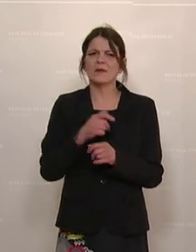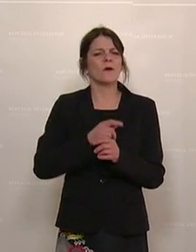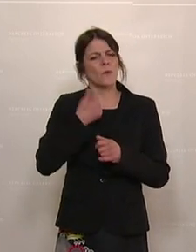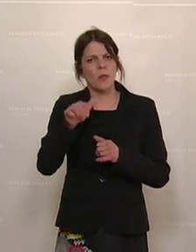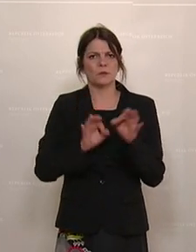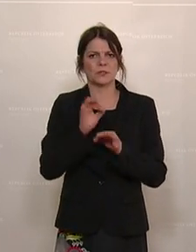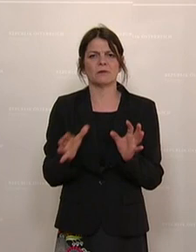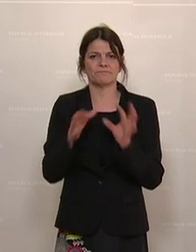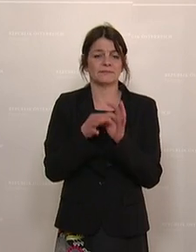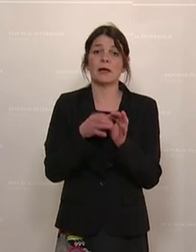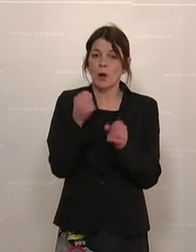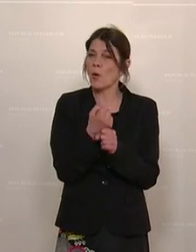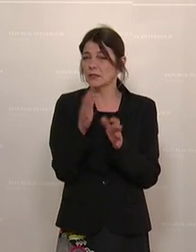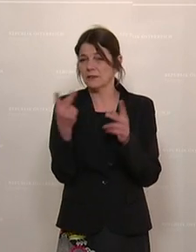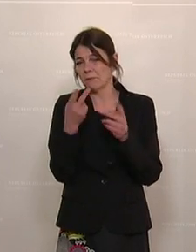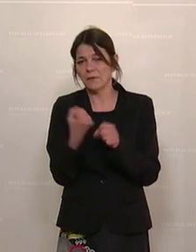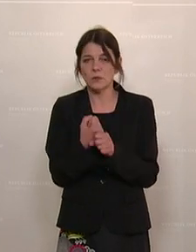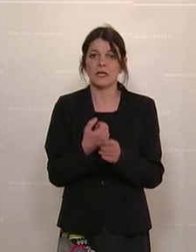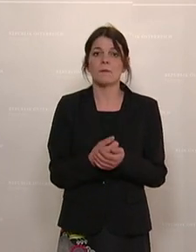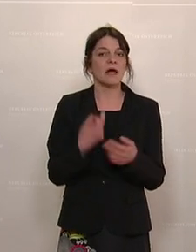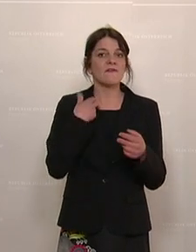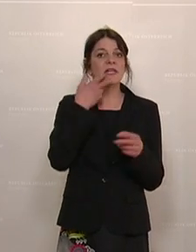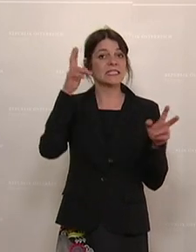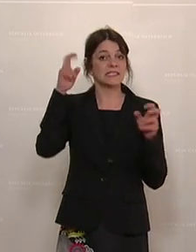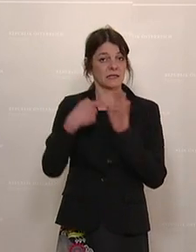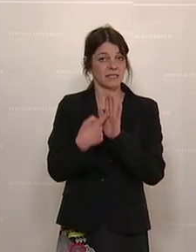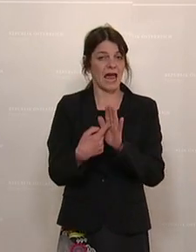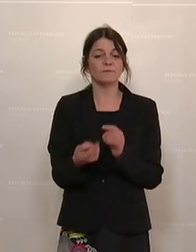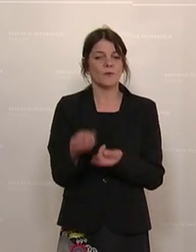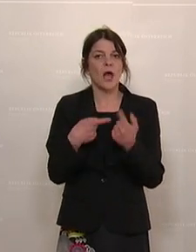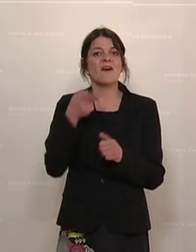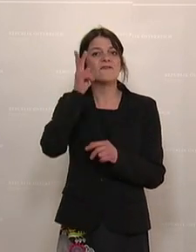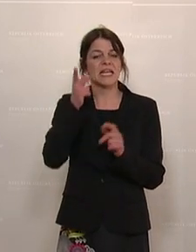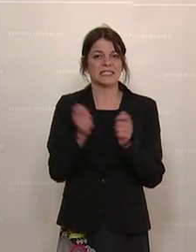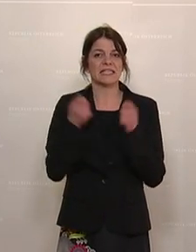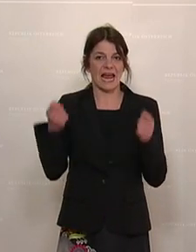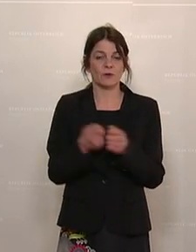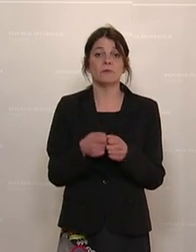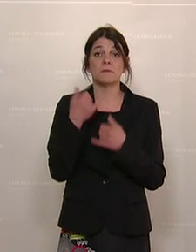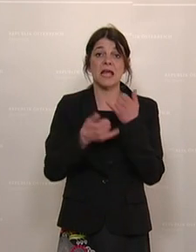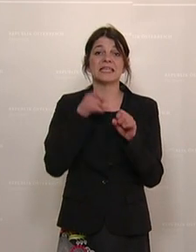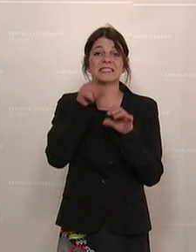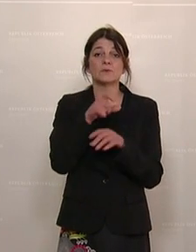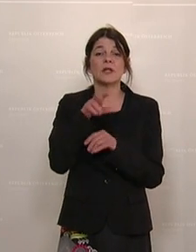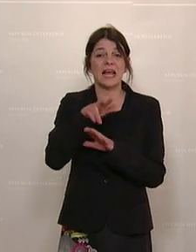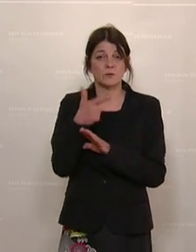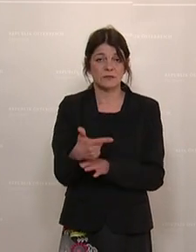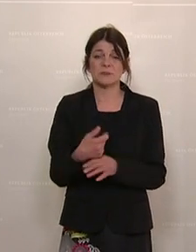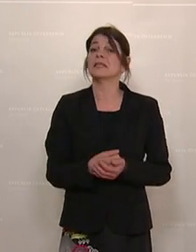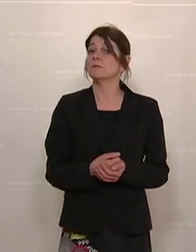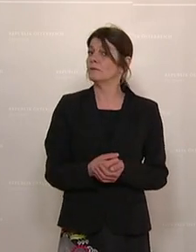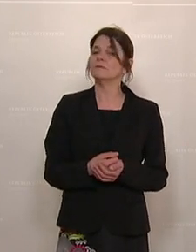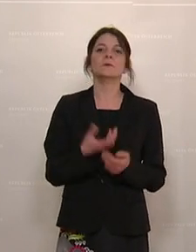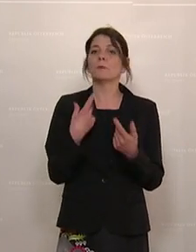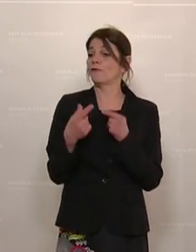aber irgendwie doch und ich zitiere einen artikel aus der wiener zeitung aus dem jahr 17 73 mit